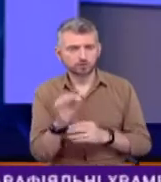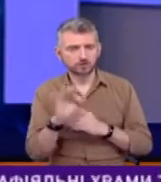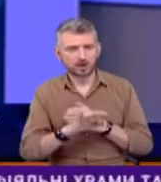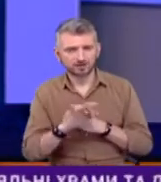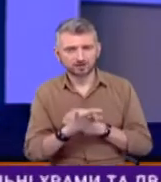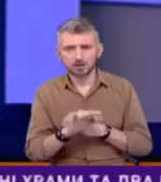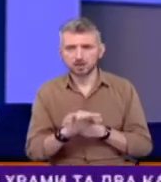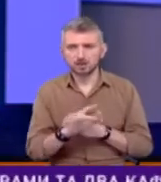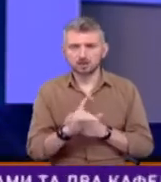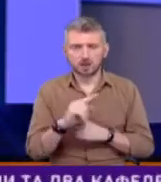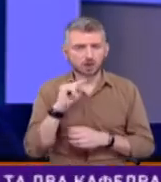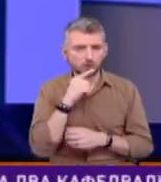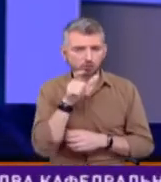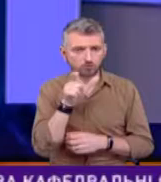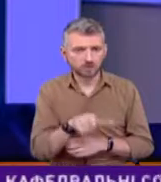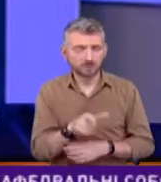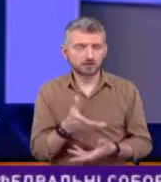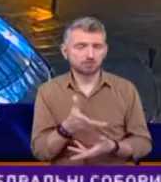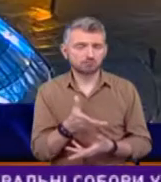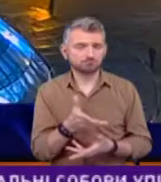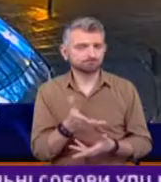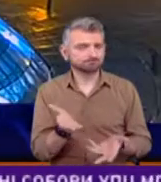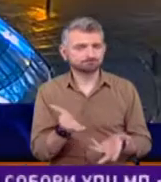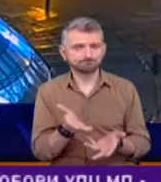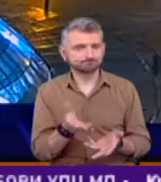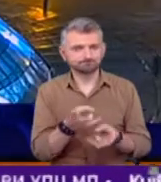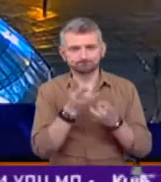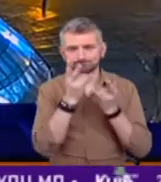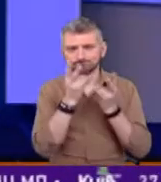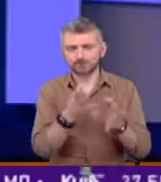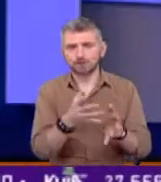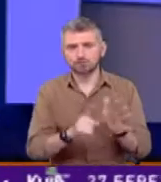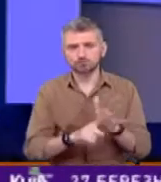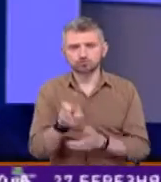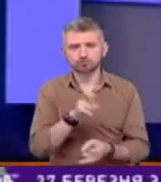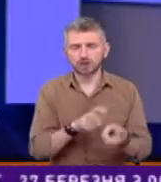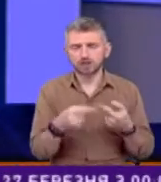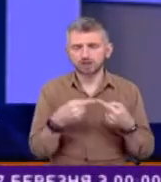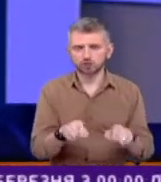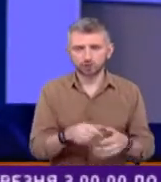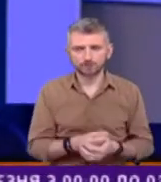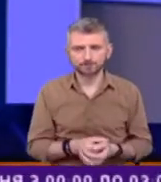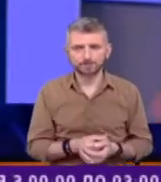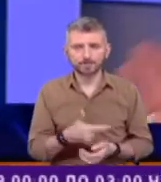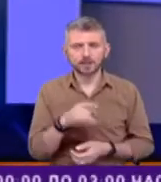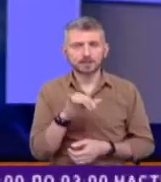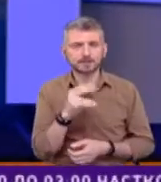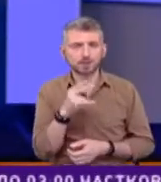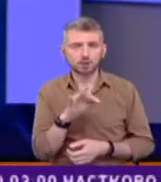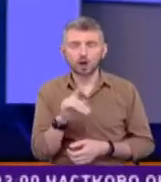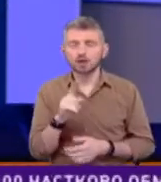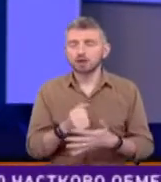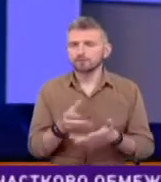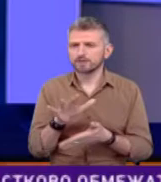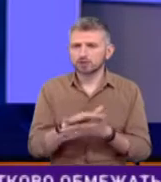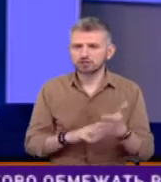центр. Як економіста. Як економіста, так, відділилися від нього і почали шукати альтернативи. Гриценко... Але ж на тлі, вибачайте,